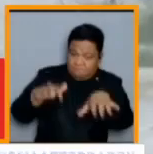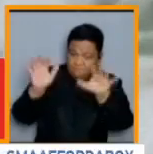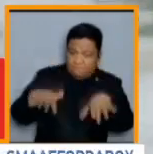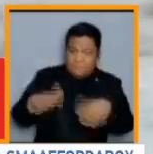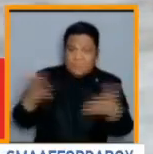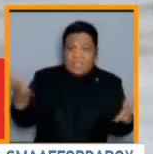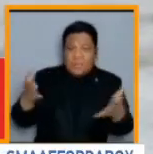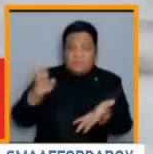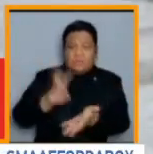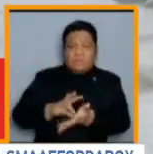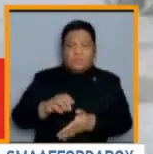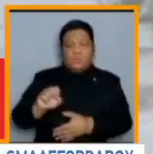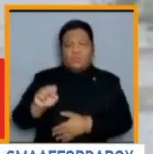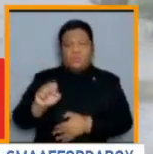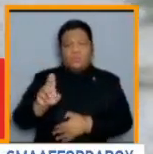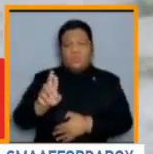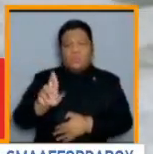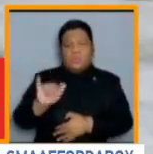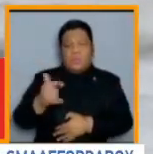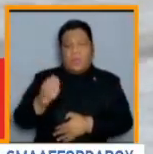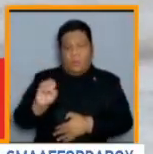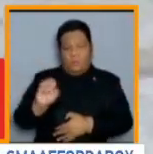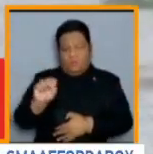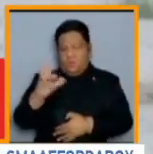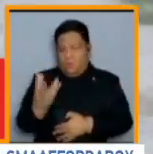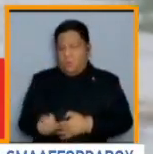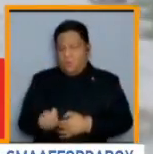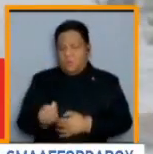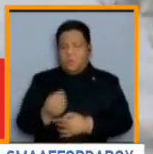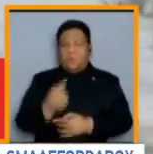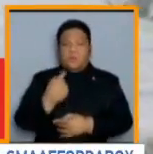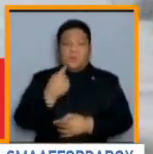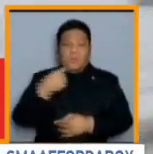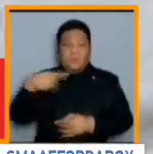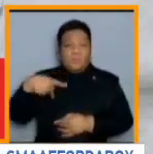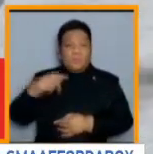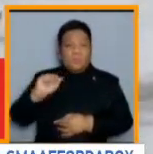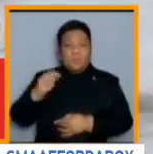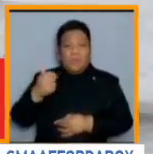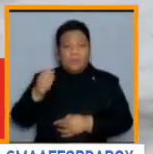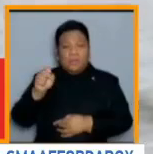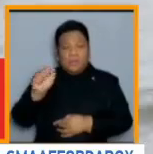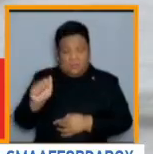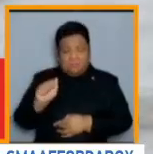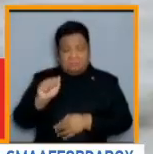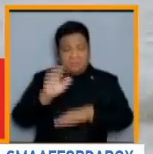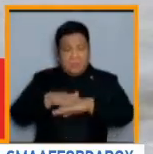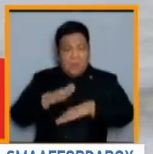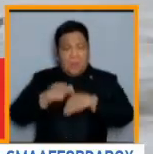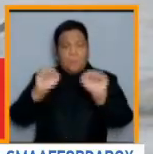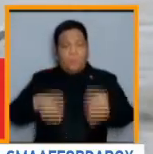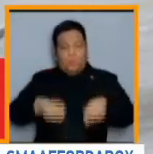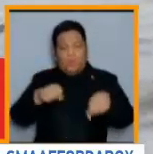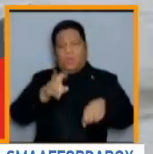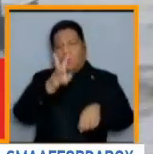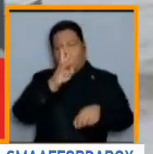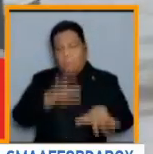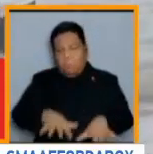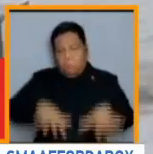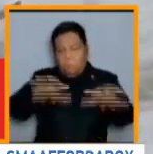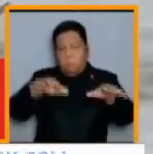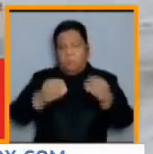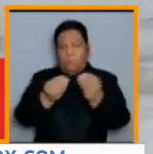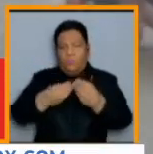amihan. Nagbabala ang pag-asa na maaaring magdulot ito ng mga pagbaha at landslide sa mga probinsya ng Surigao, Dinagat Islands